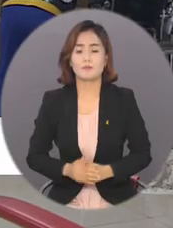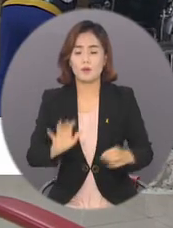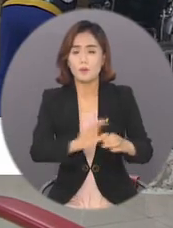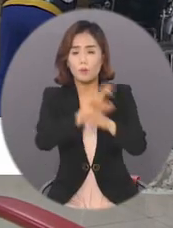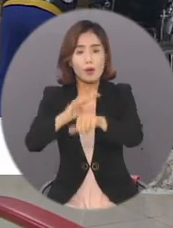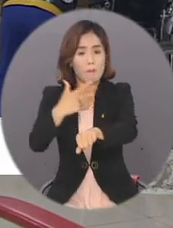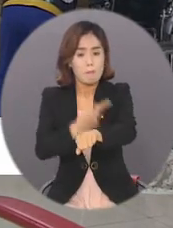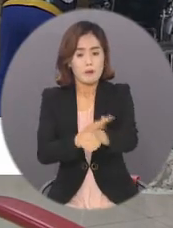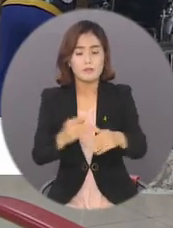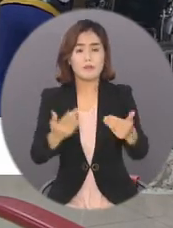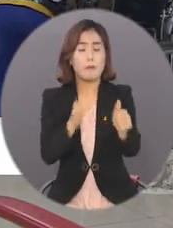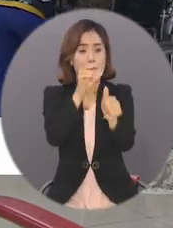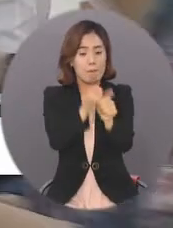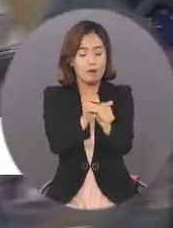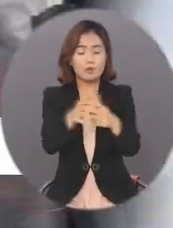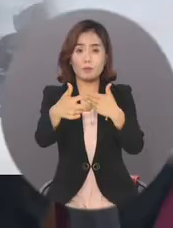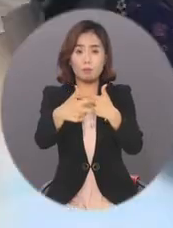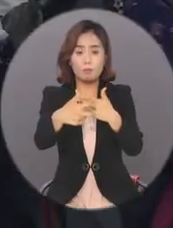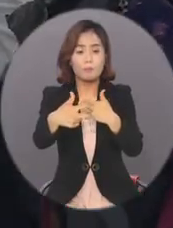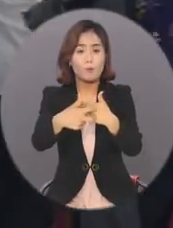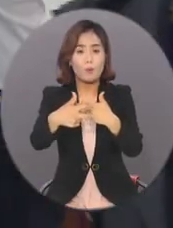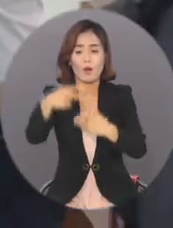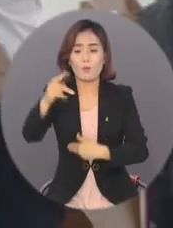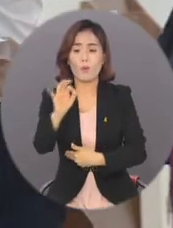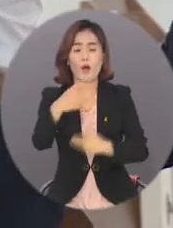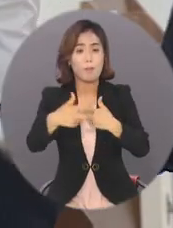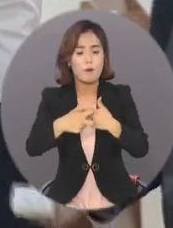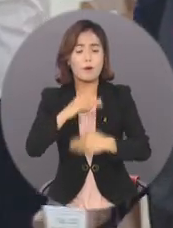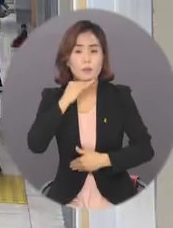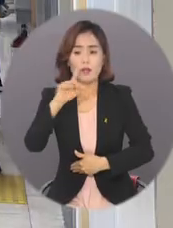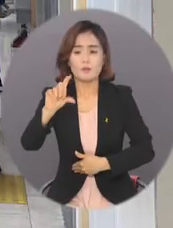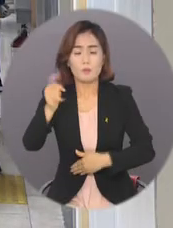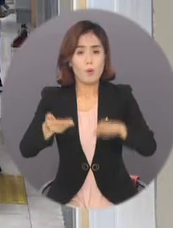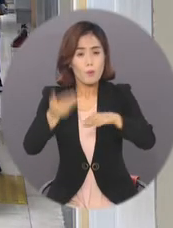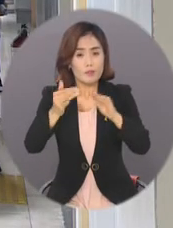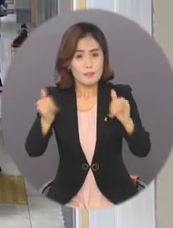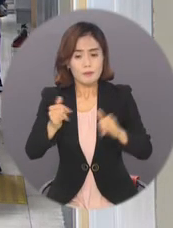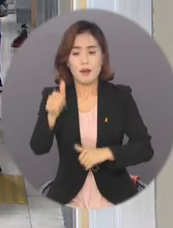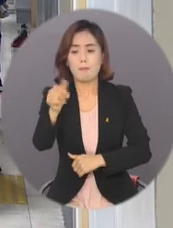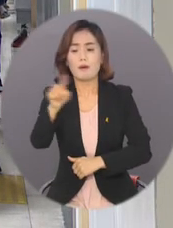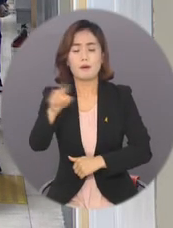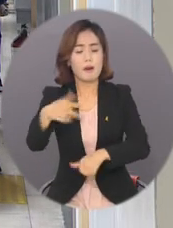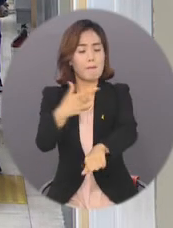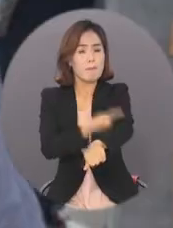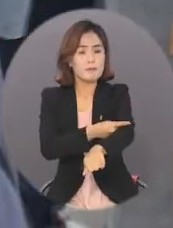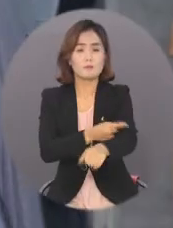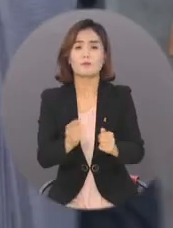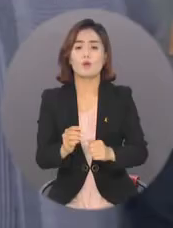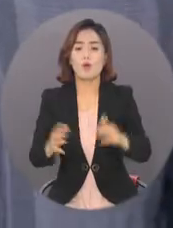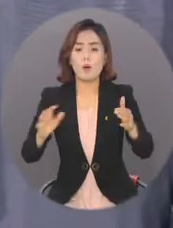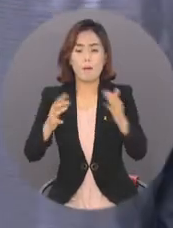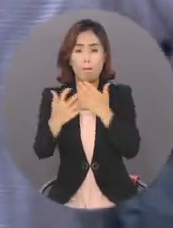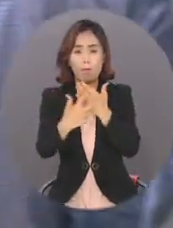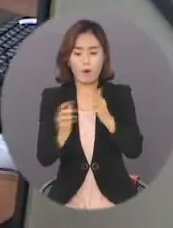코로나19 백신을 위탁해서 접종하고 있는 광주 동아병원. 65세 이상 고령층에 대한 아스트라제네카 백신 접종으로